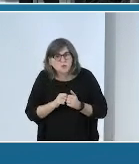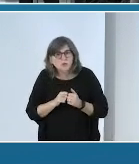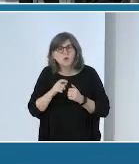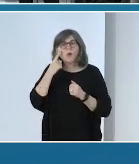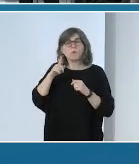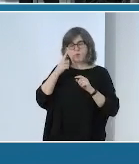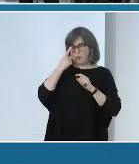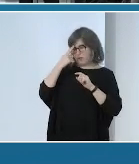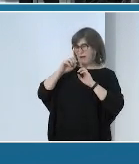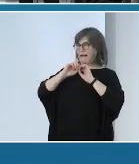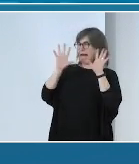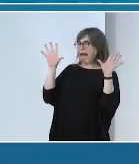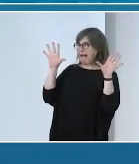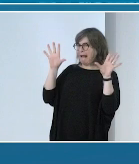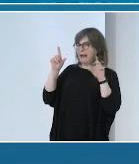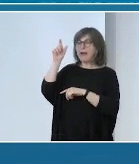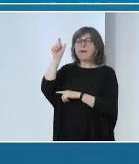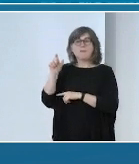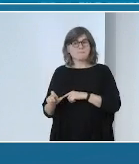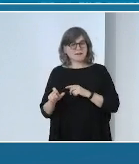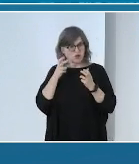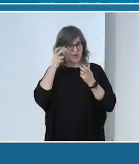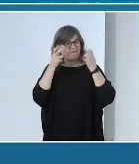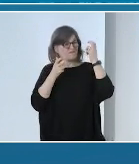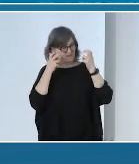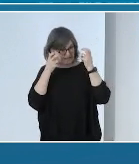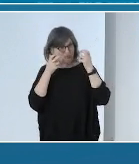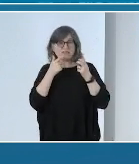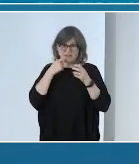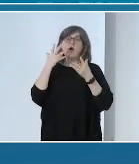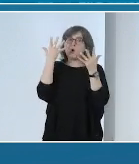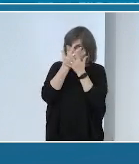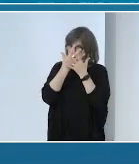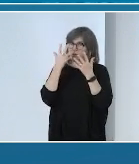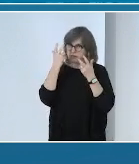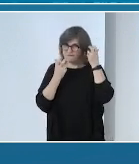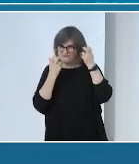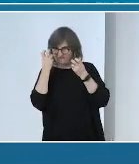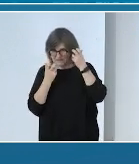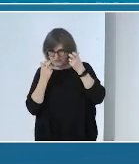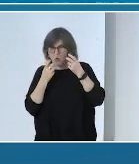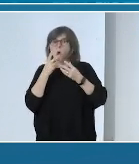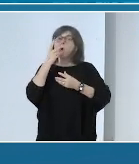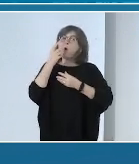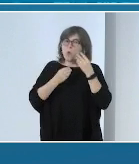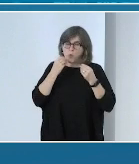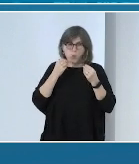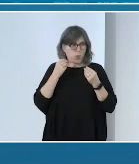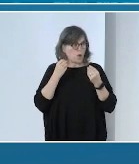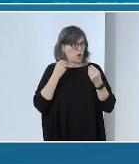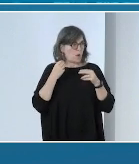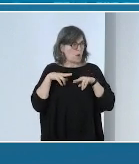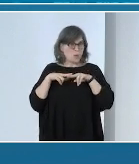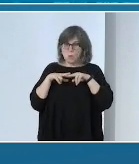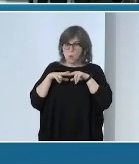juste pour clarifier, quand vous parlez de quelqu'un de vestibulaire, c'est quelqu'un qui a un trouble vestibulaire ou quelqu'un qui est en aryflexie vestibulaire? Alors là,